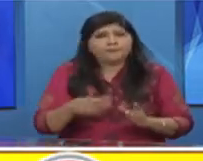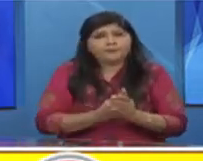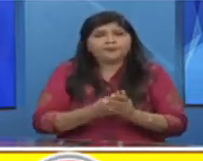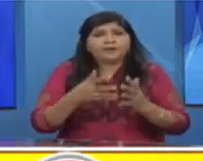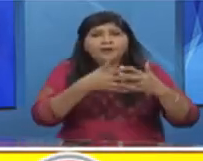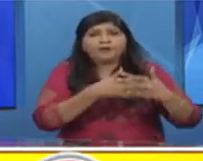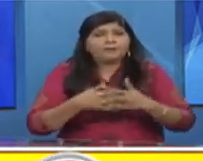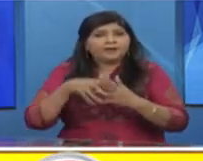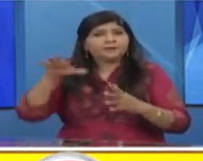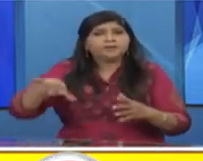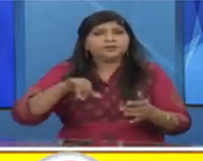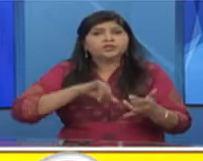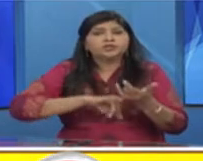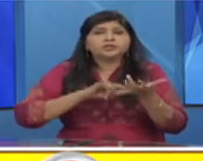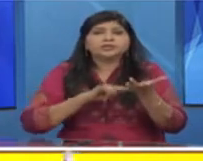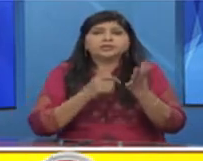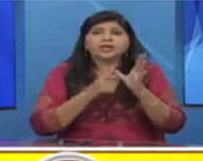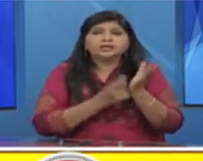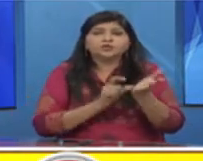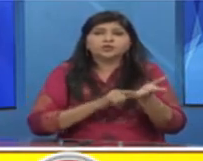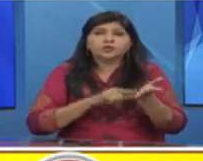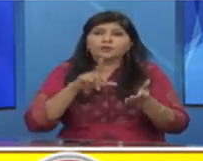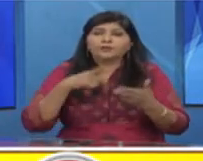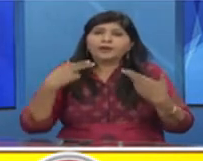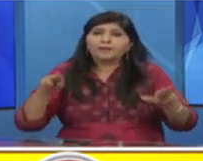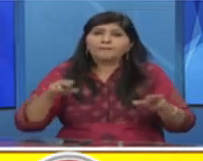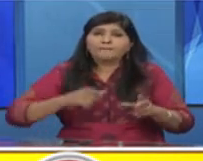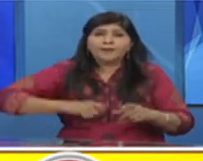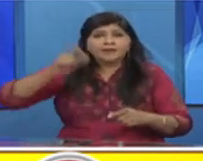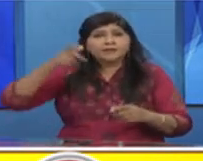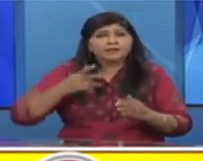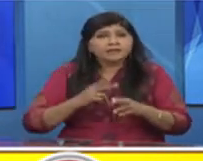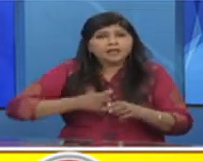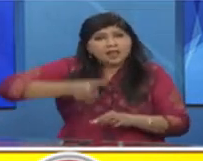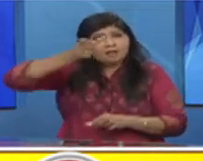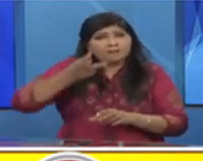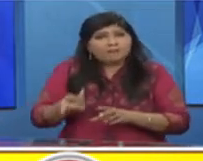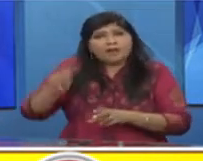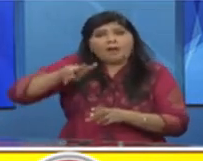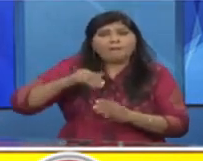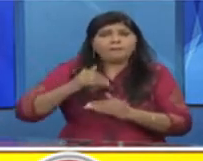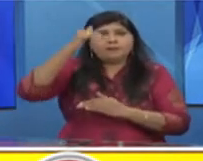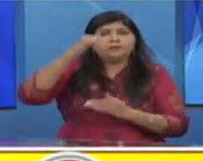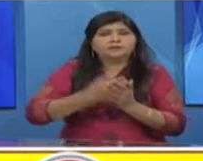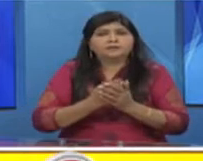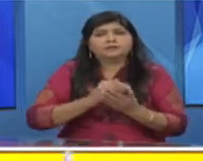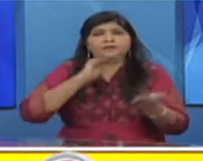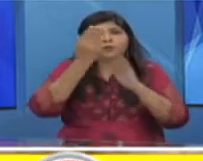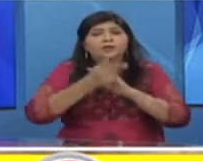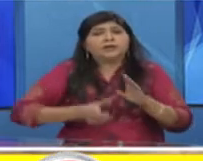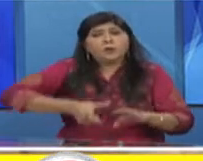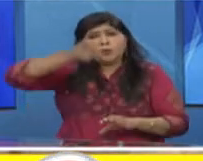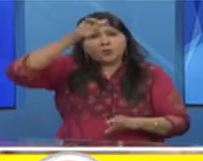में स्थित स्टैच्यू ऑफ लिबर्टी से भी ऊंचाई में डबल है। दुनिया की सबसे ऊंची